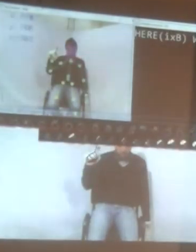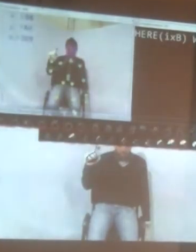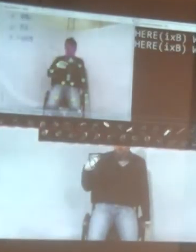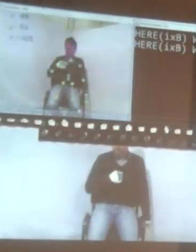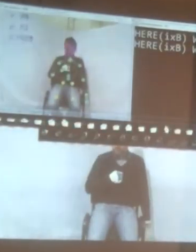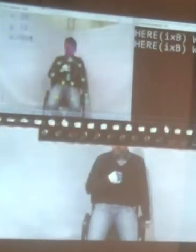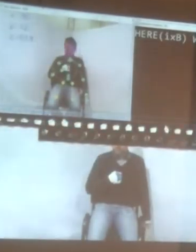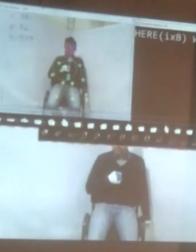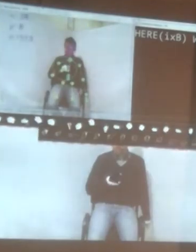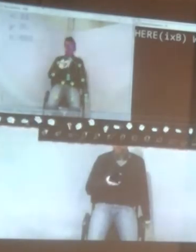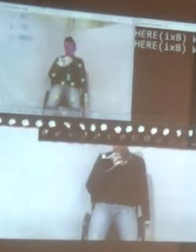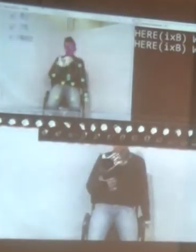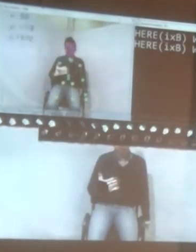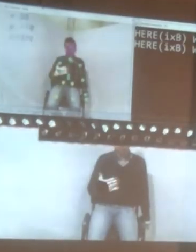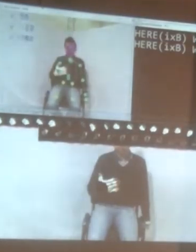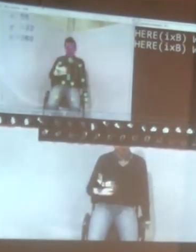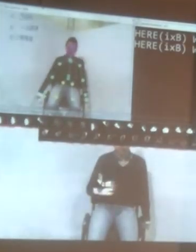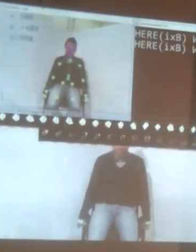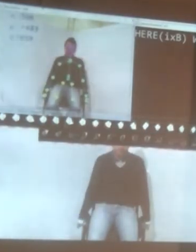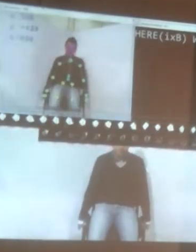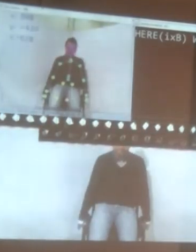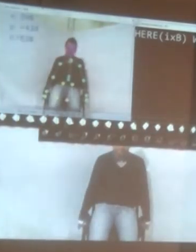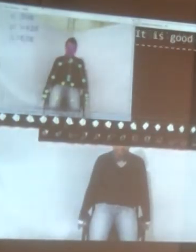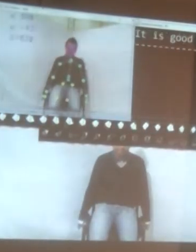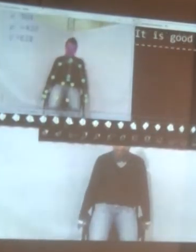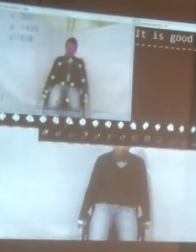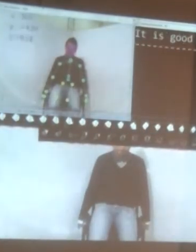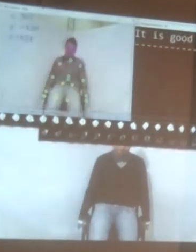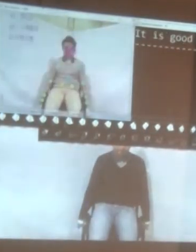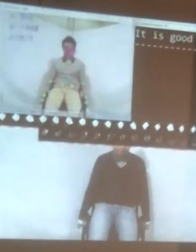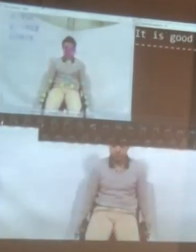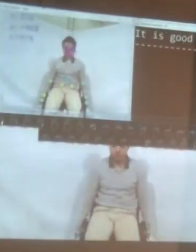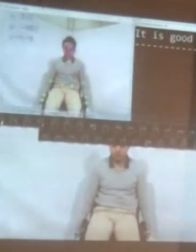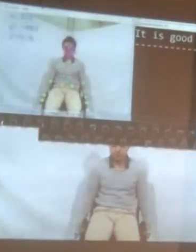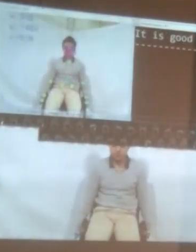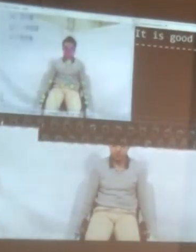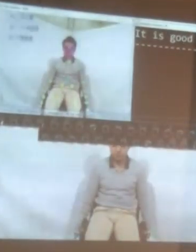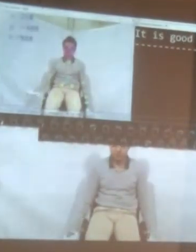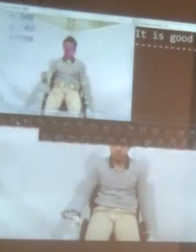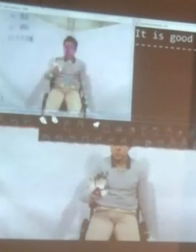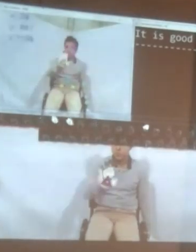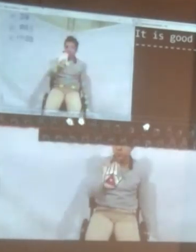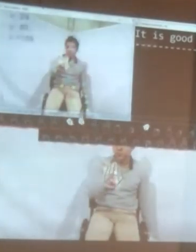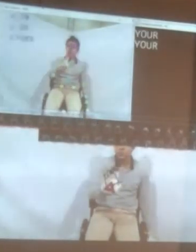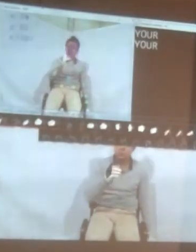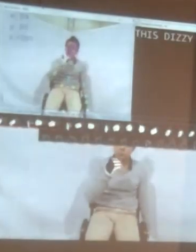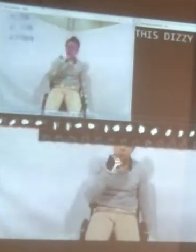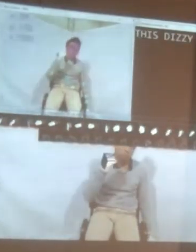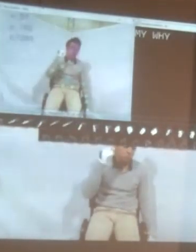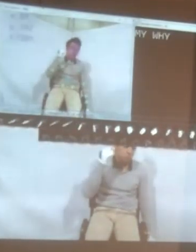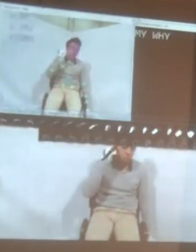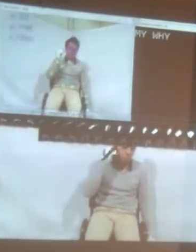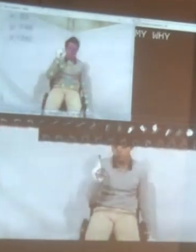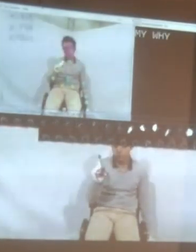nem arról van szó, hogy akármilyen módon állhatnak az újak a jelnyelvben, de majdnem, tehát elég sokféle készforma van. Hát